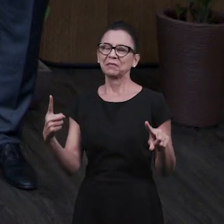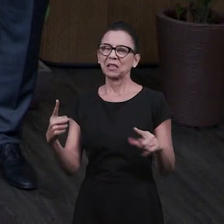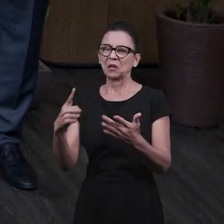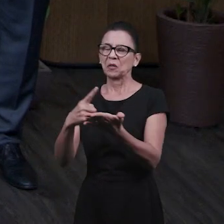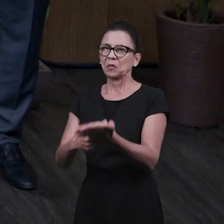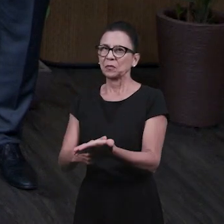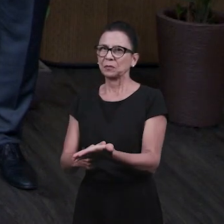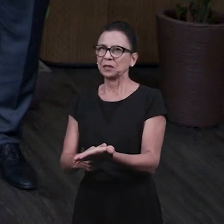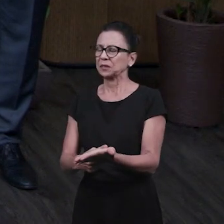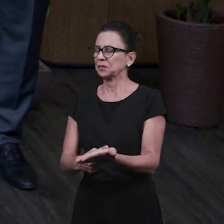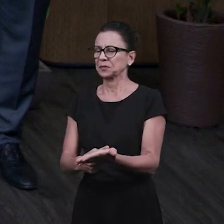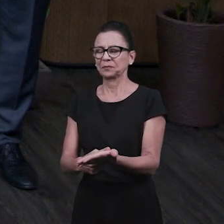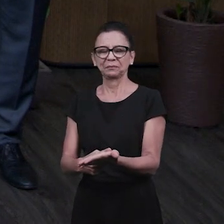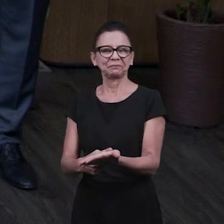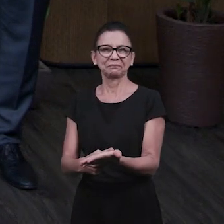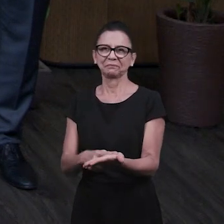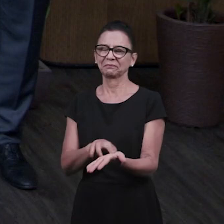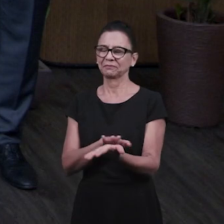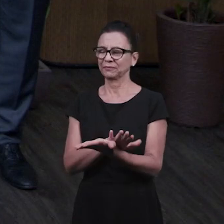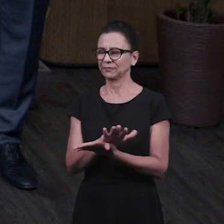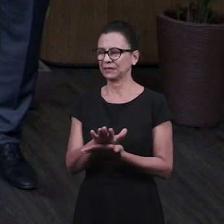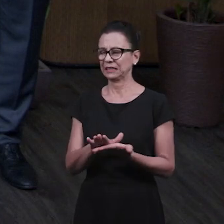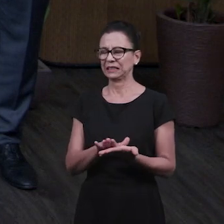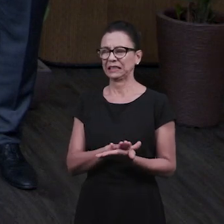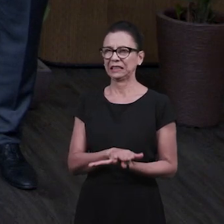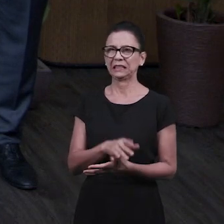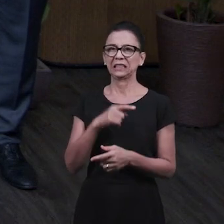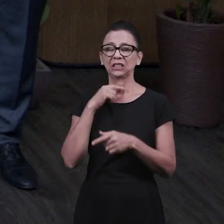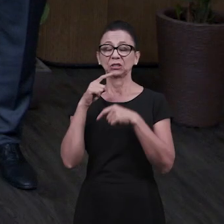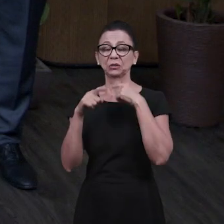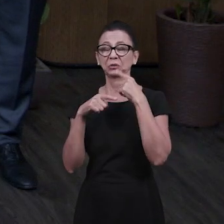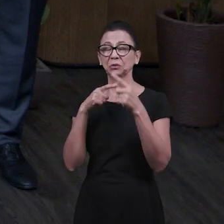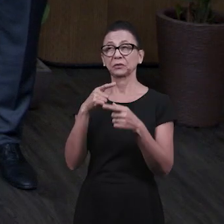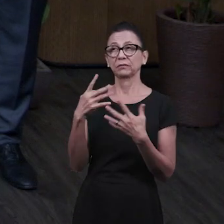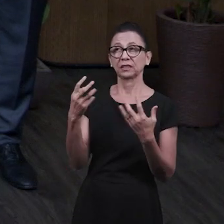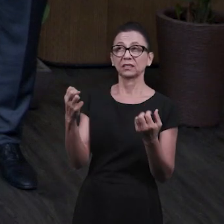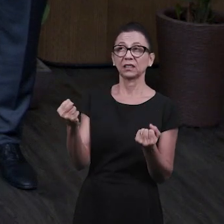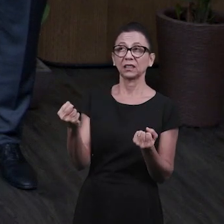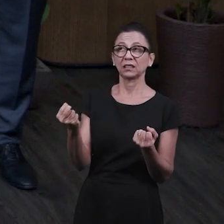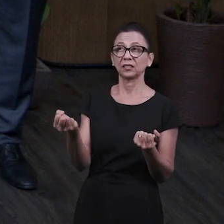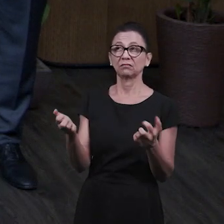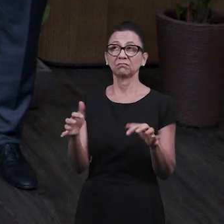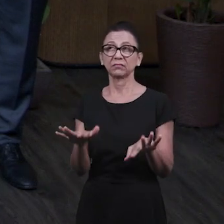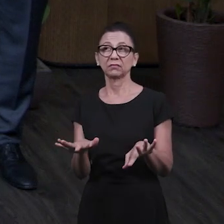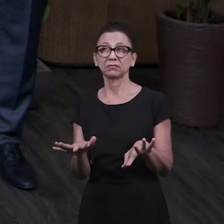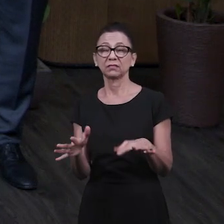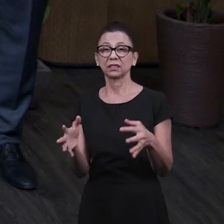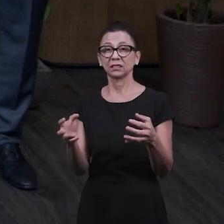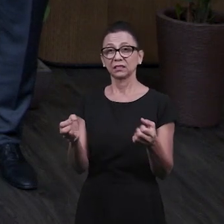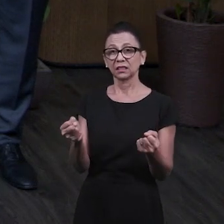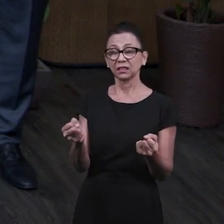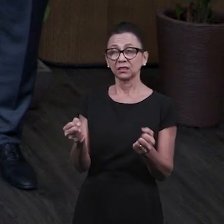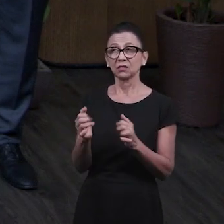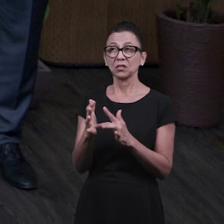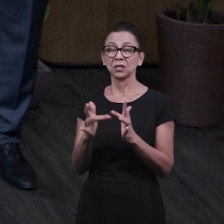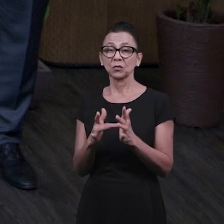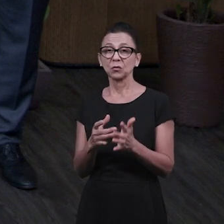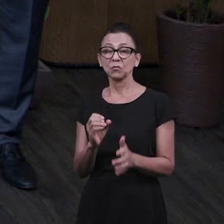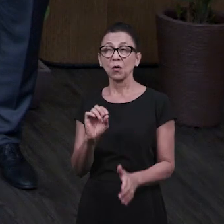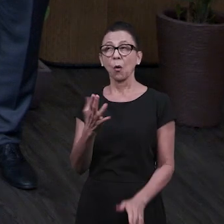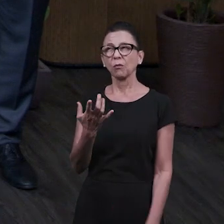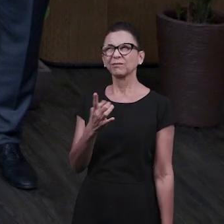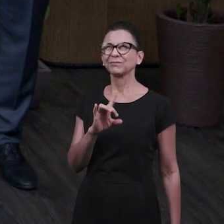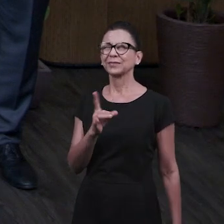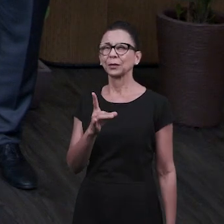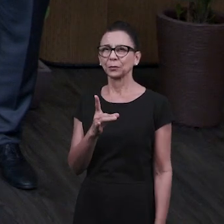il ne s'est pas encore défini. Il ne s'est pas encore défini, accepter le Seigneur Jésus comme son sauveur. Dans